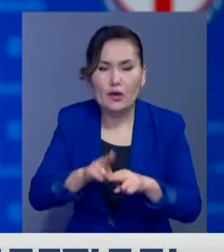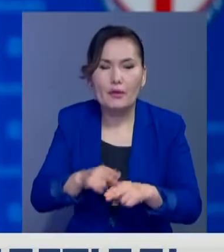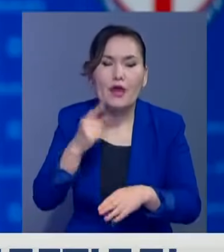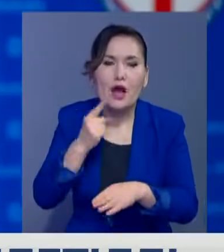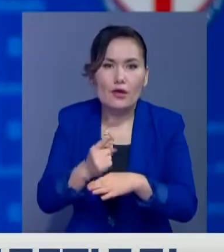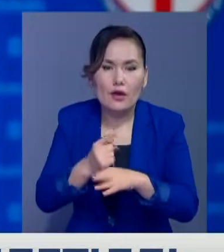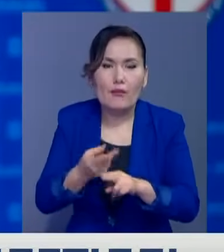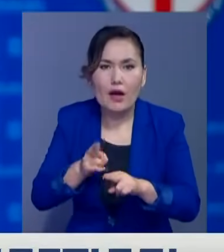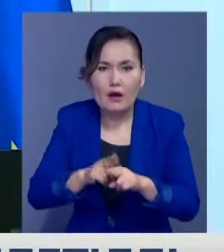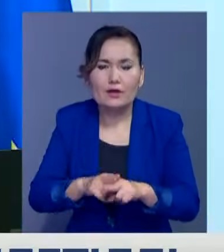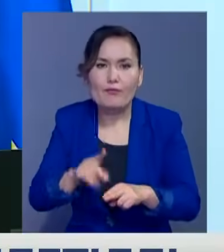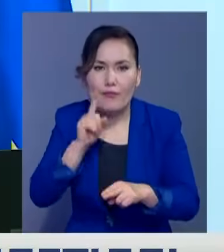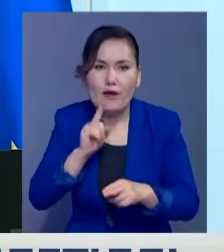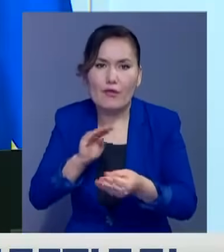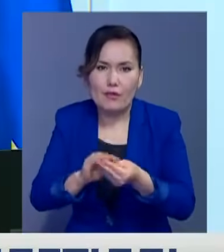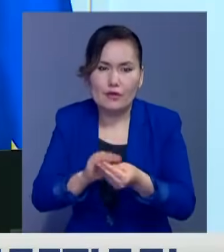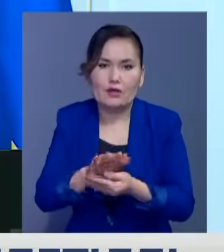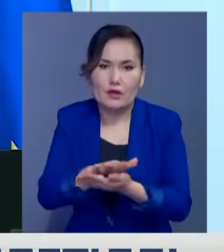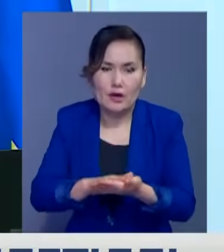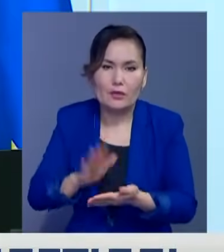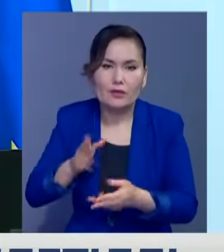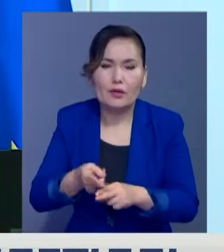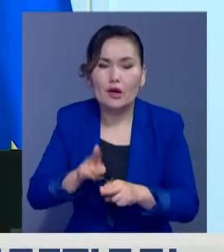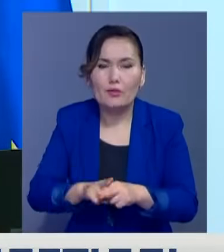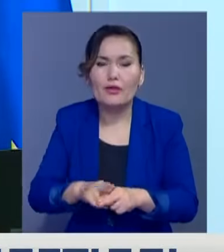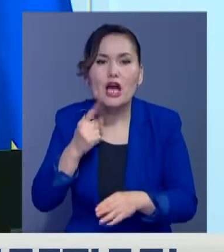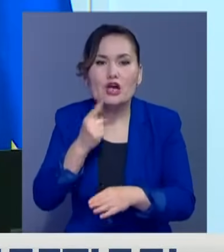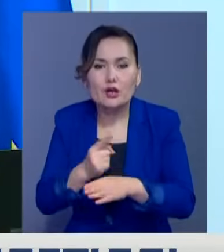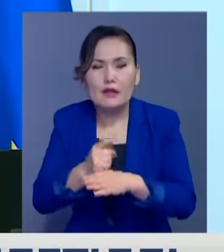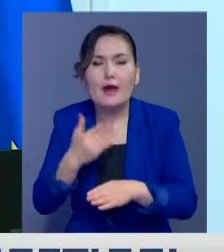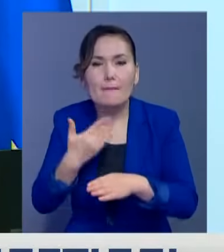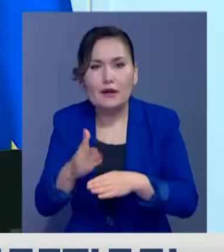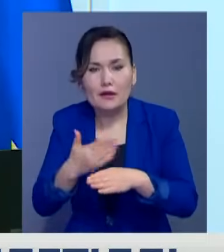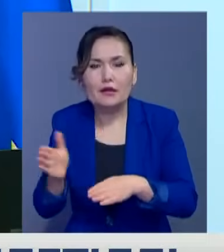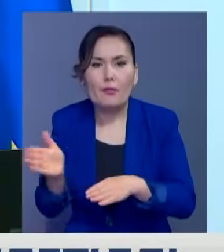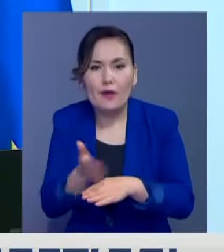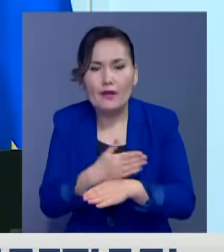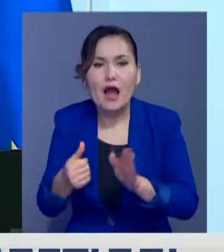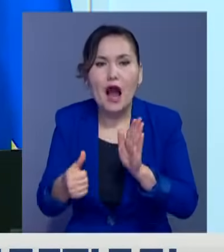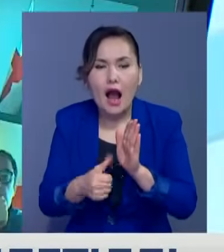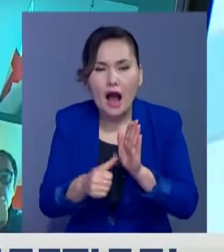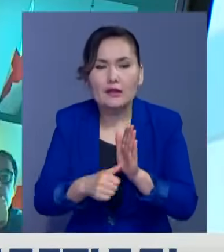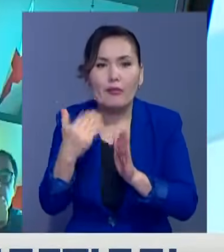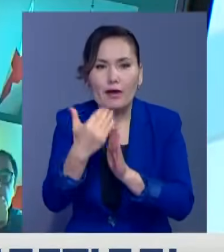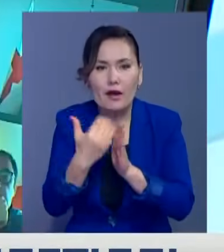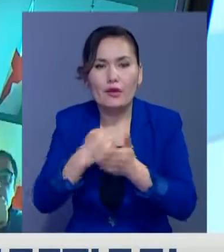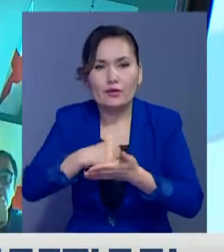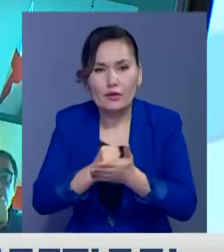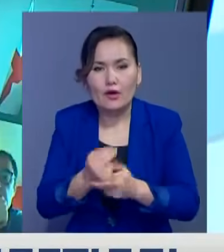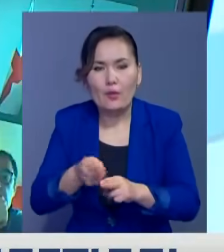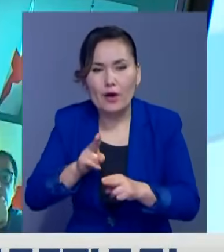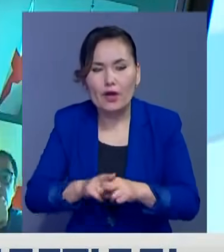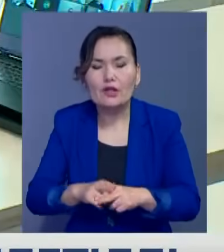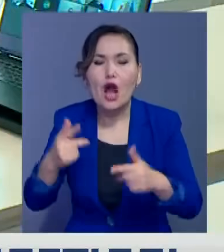шектеулер әлі де күшінде болмақ. Үкіметтің жоспары бойынша шектеулерді біртіндеп алып тастаудың 6 кезеңі қарастырылған. Ең соңғы